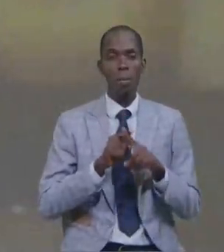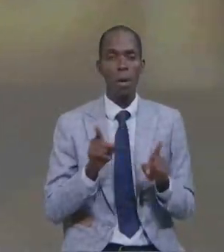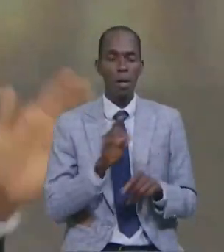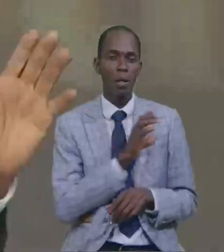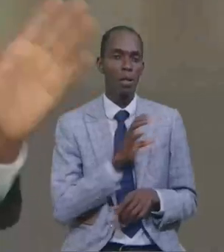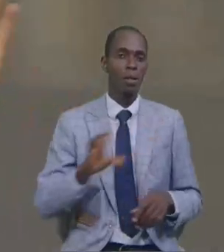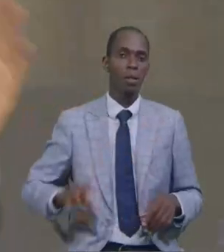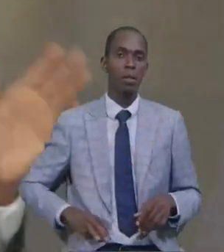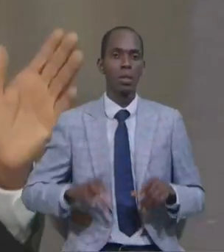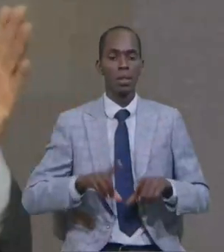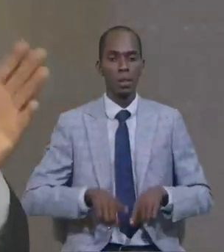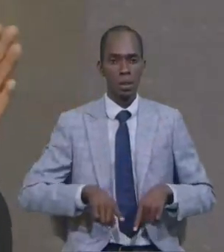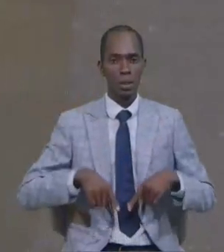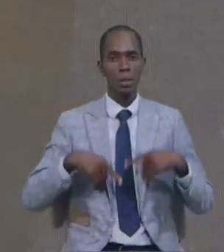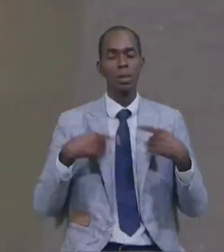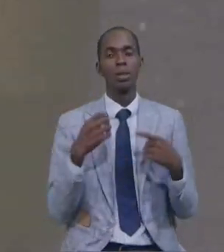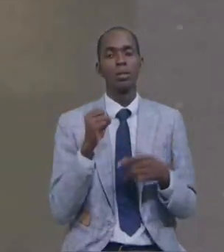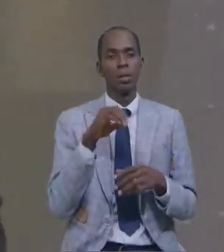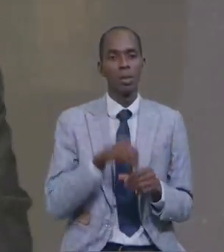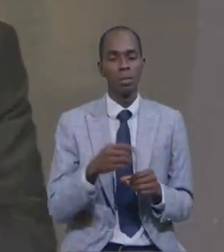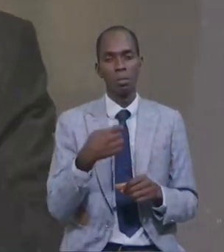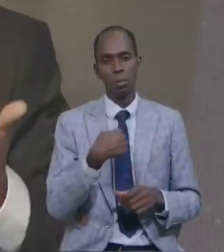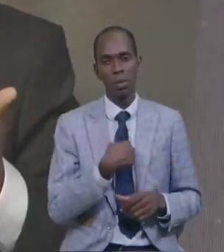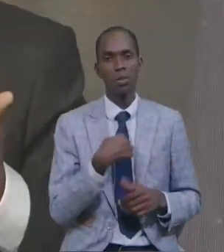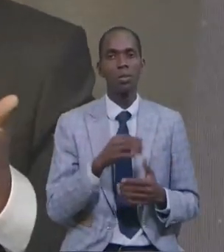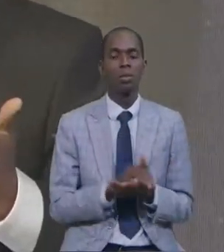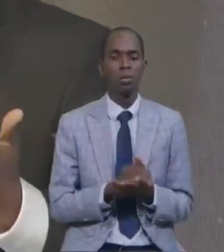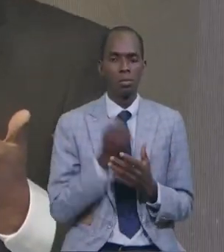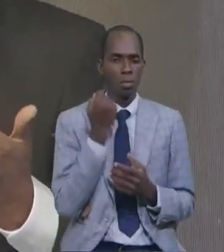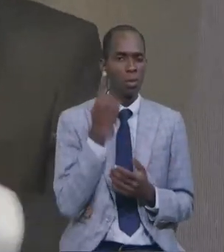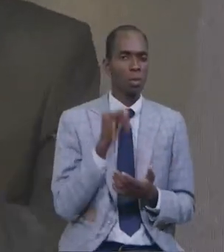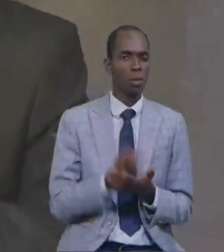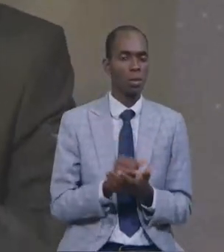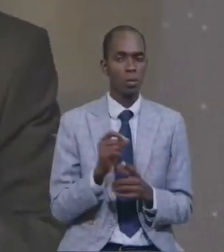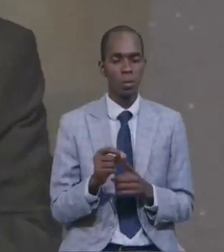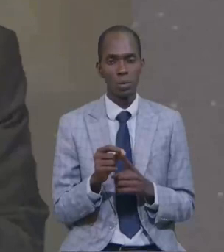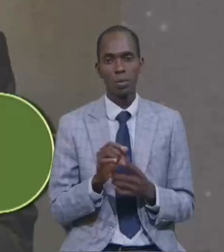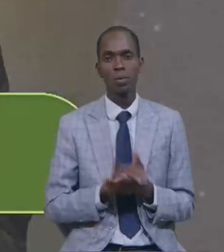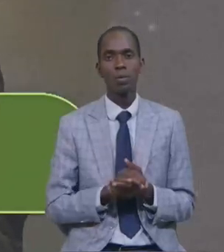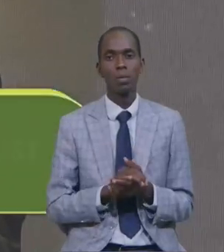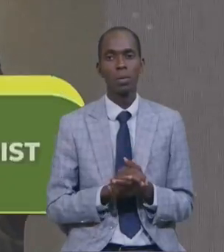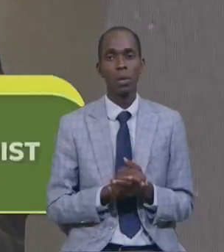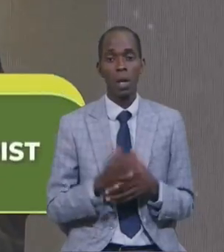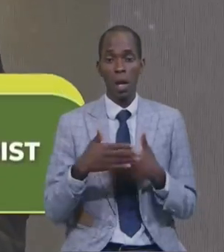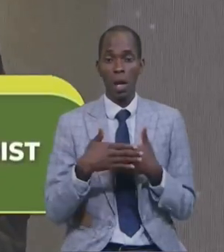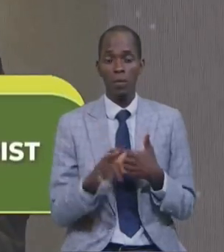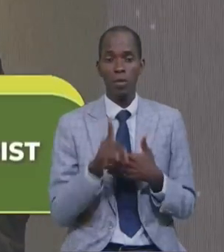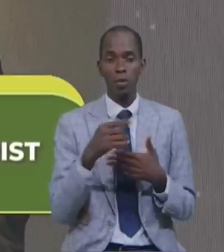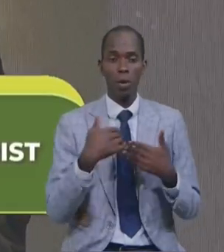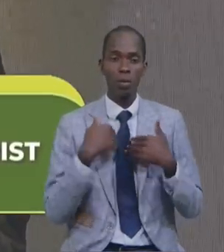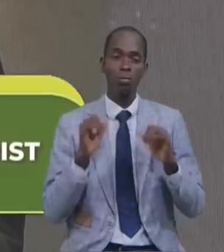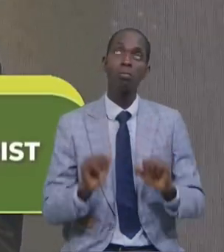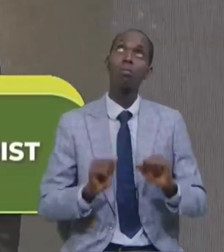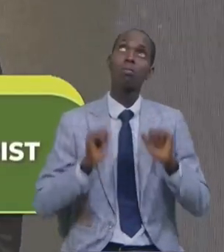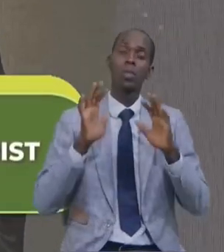Comprenez cela. Après avoir donné votre vie au Seigneur, Christ dans son amour, dans sa